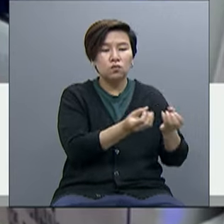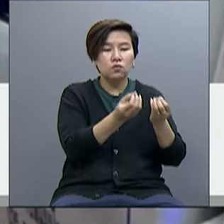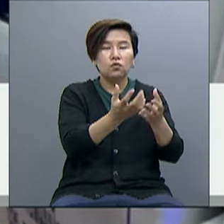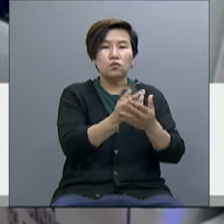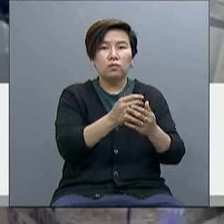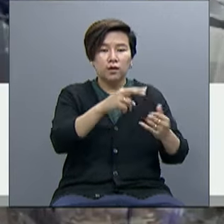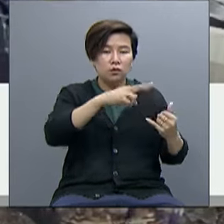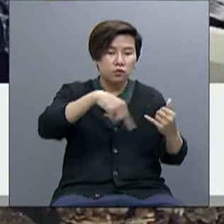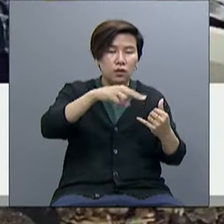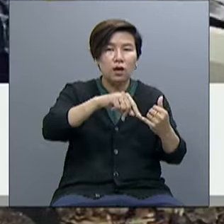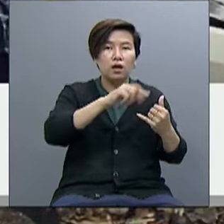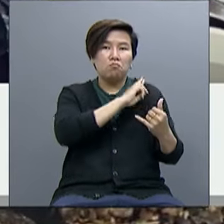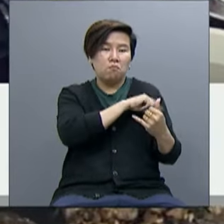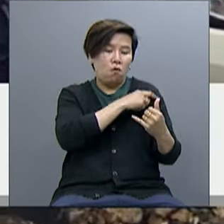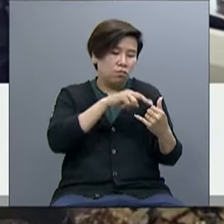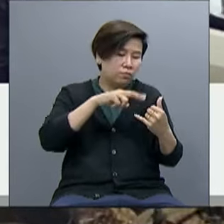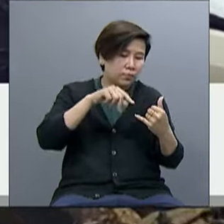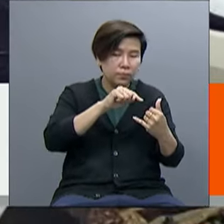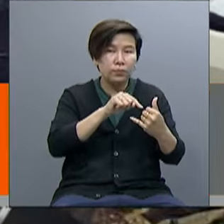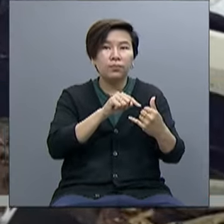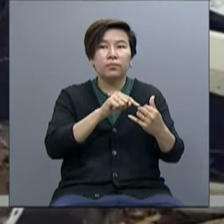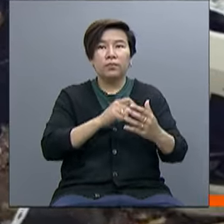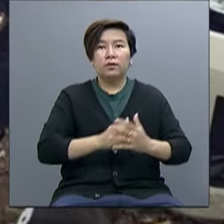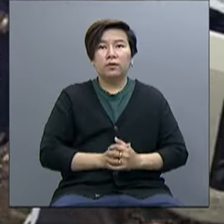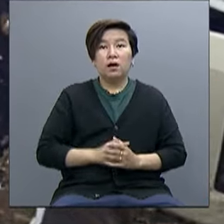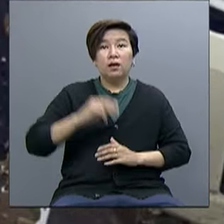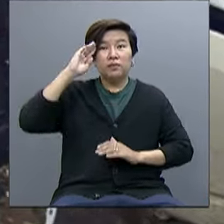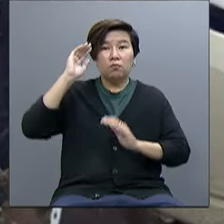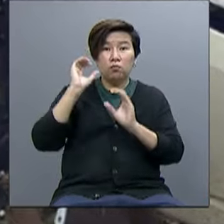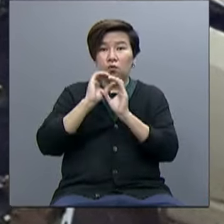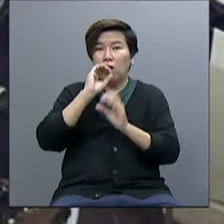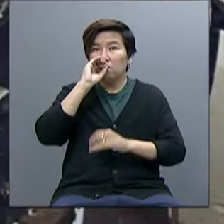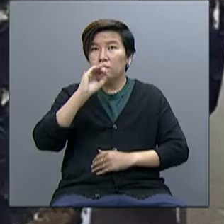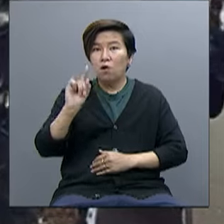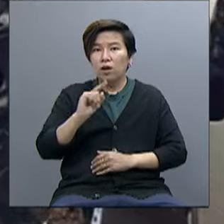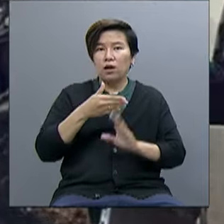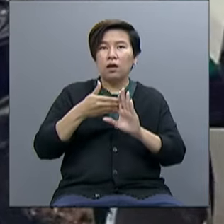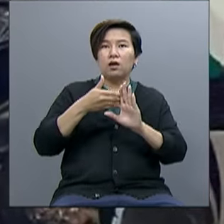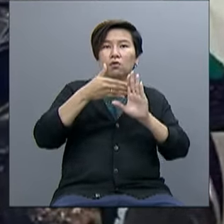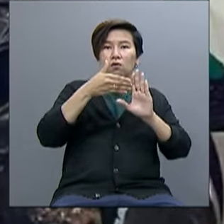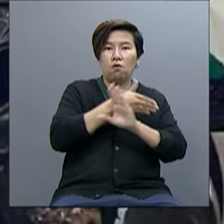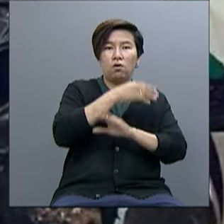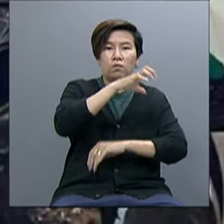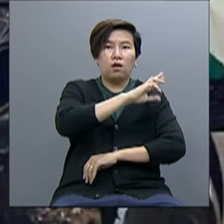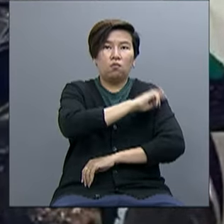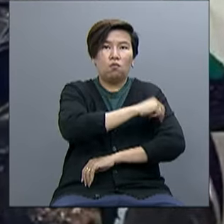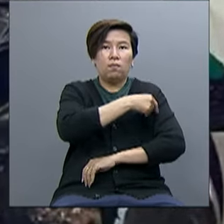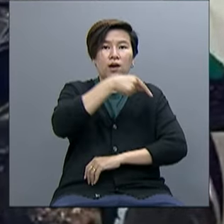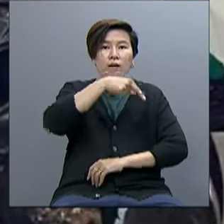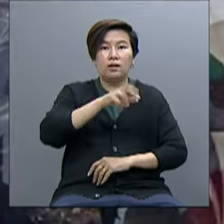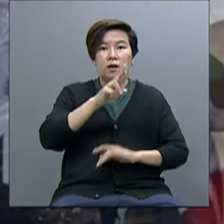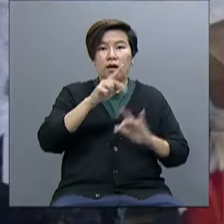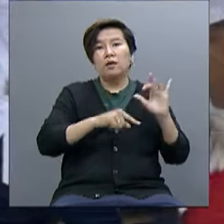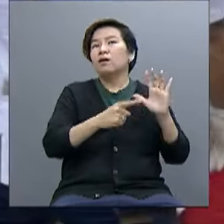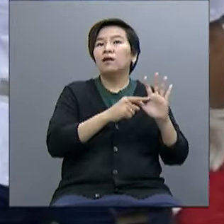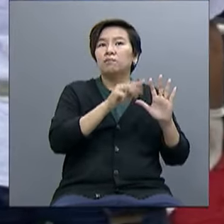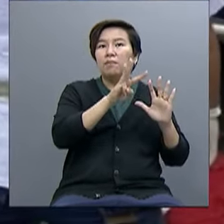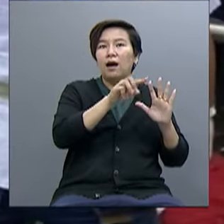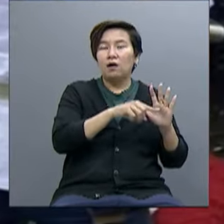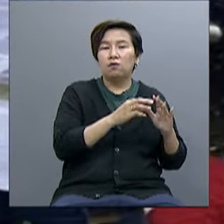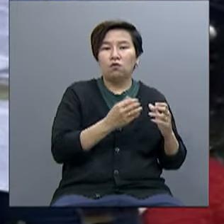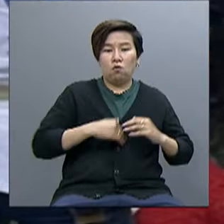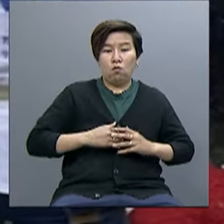แพทย์ยังคงดูแลอย่างใกล้ชิดตำรวจระบุว่าก่อนเกิดเหตุโรงพยาบาลพร้าวได้ส่งตัวผู้ป่วยห้องคลอดไปที่โรงพยาบาล